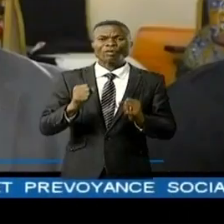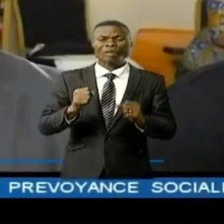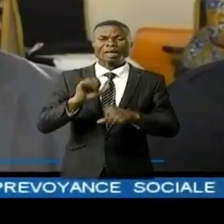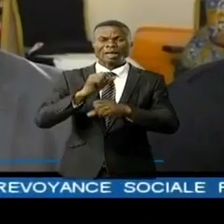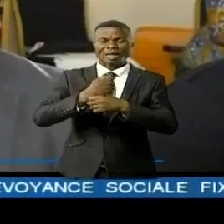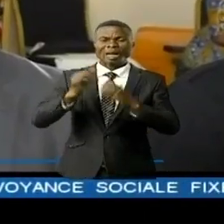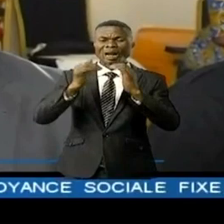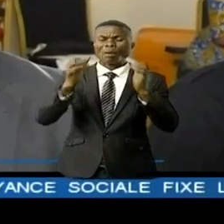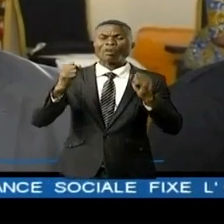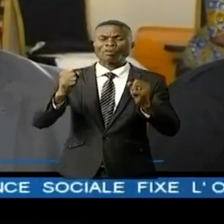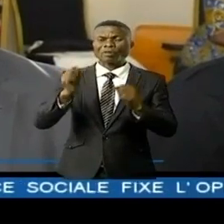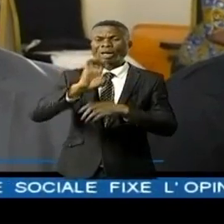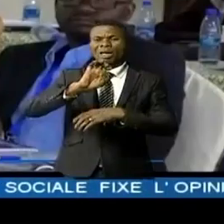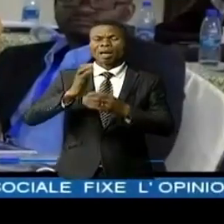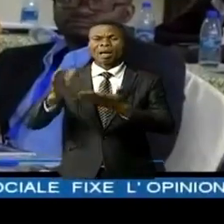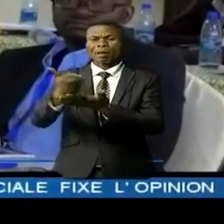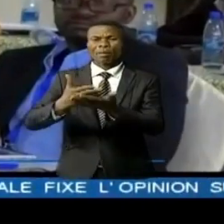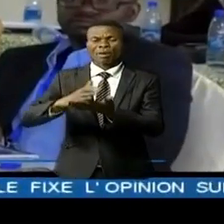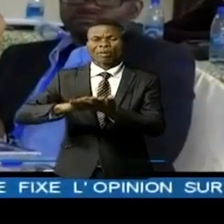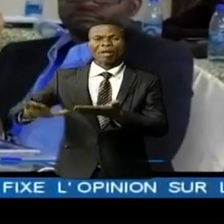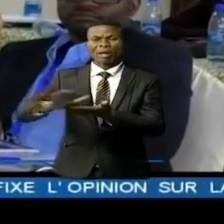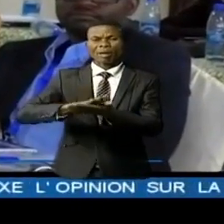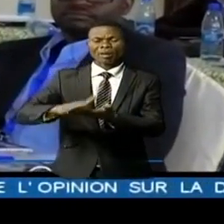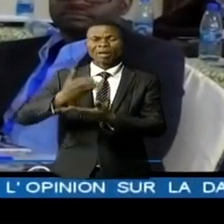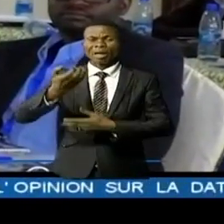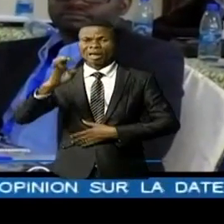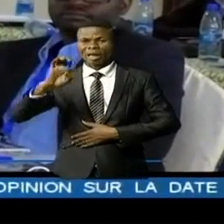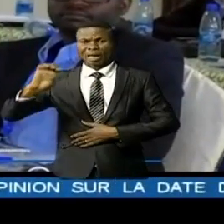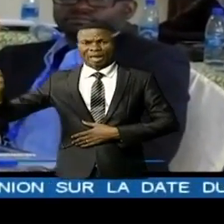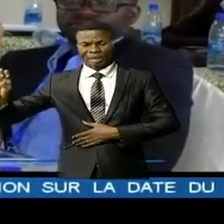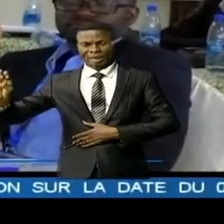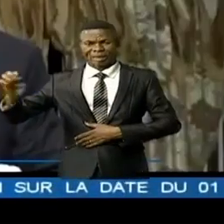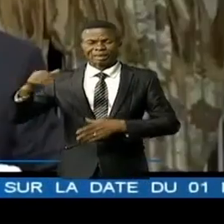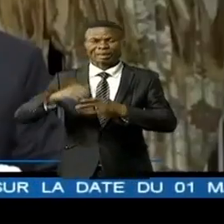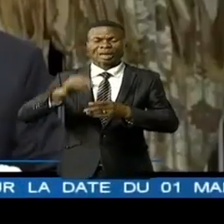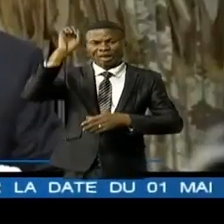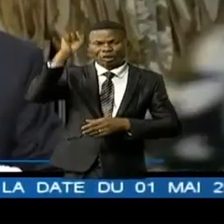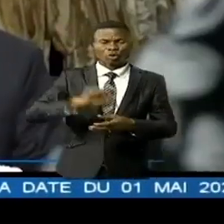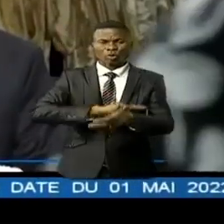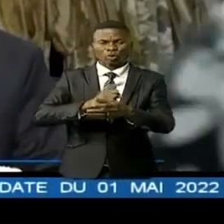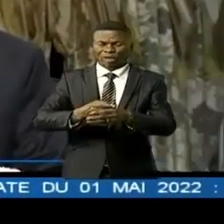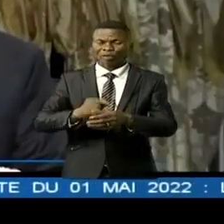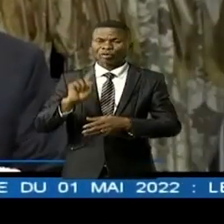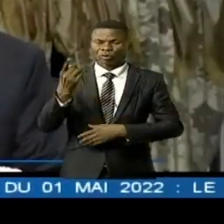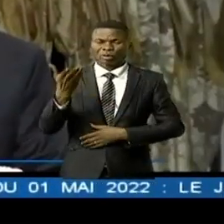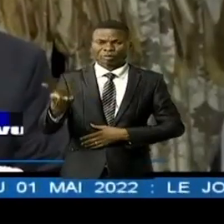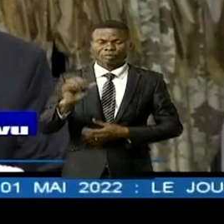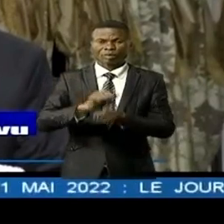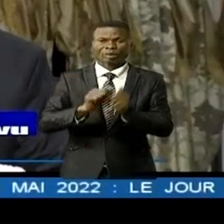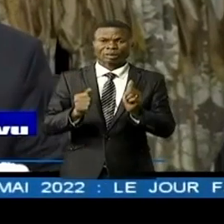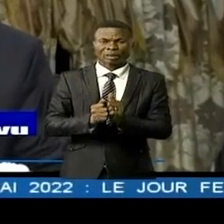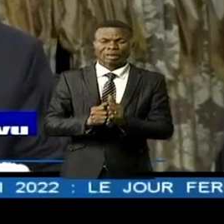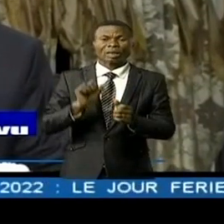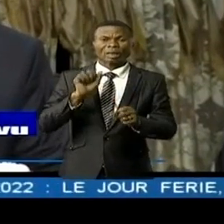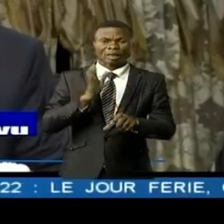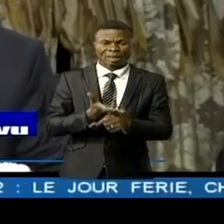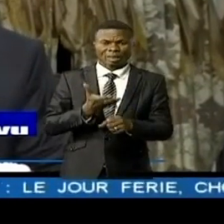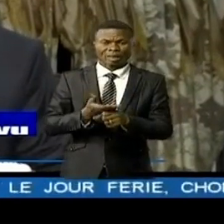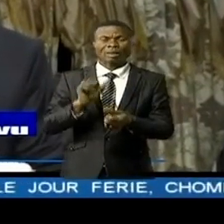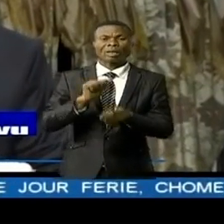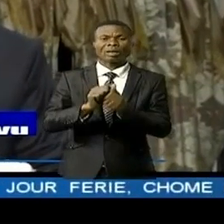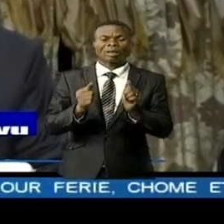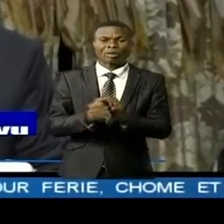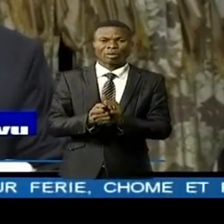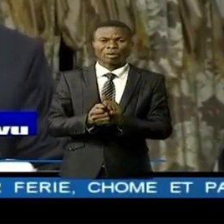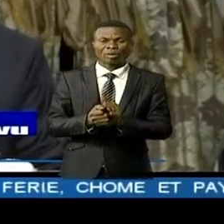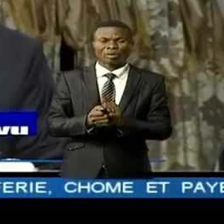une paix durable à l'est du pays en général et au sud Kivu en particulier. Les suggestions concernant les thématiques débattues dans les